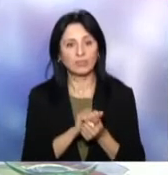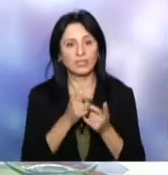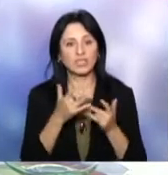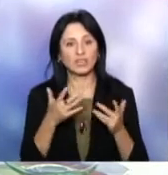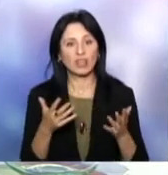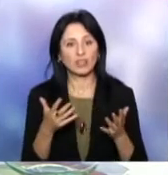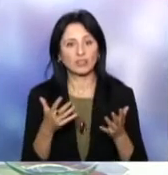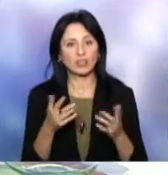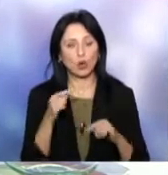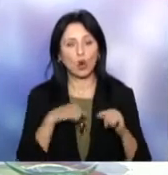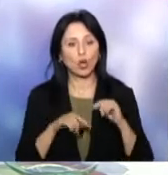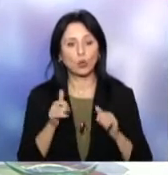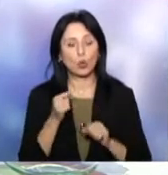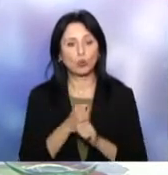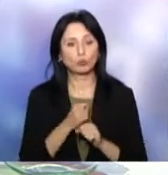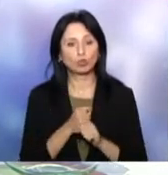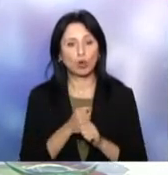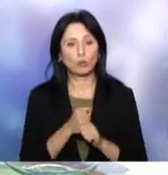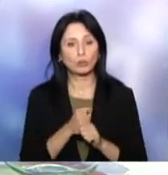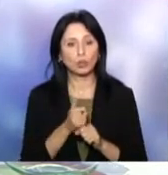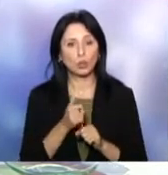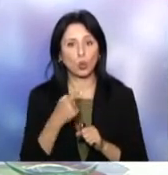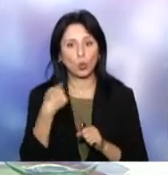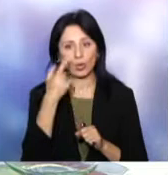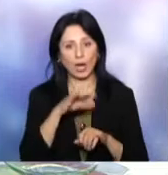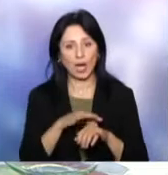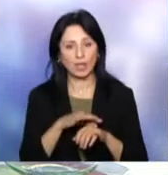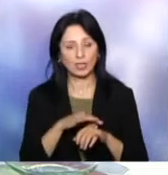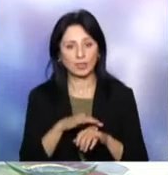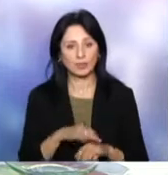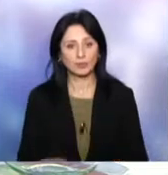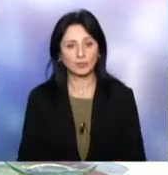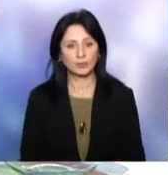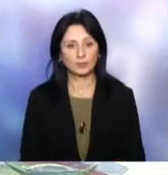სხვადასხვა ორგანო როგორ მუშაობს და როგორ გამოიყურება ჩვენი კანი. ქალბატონებო,